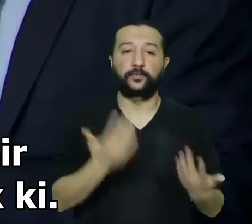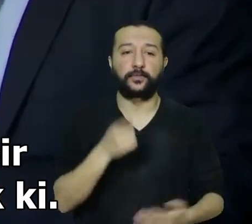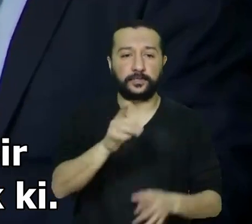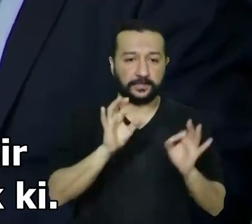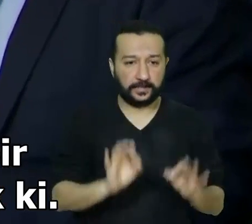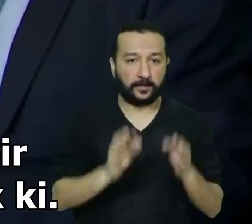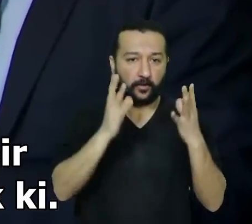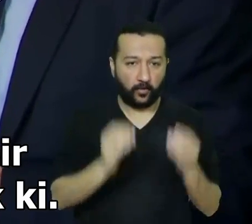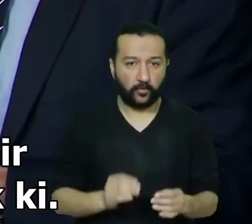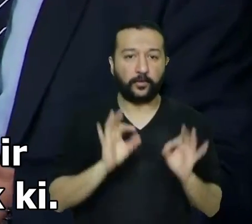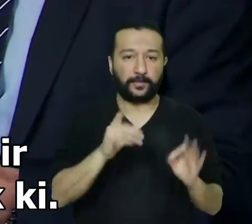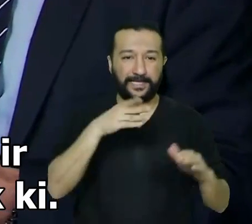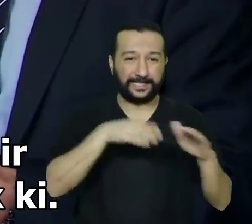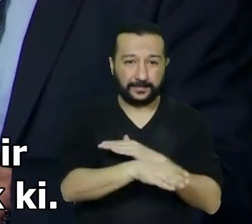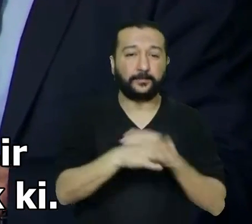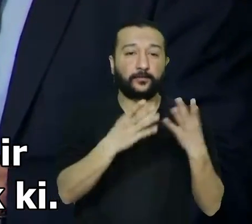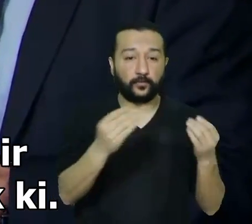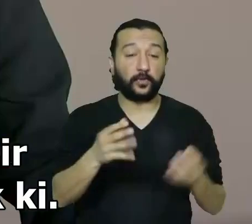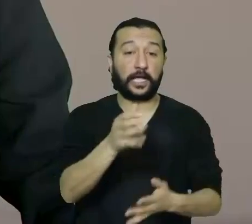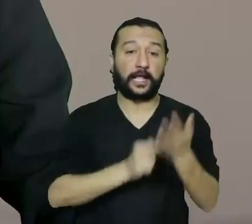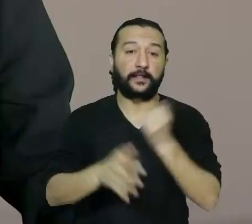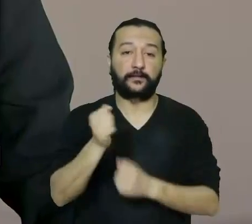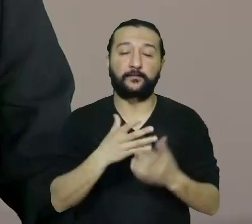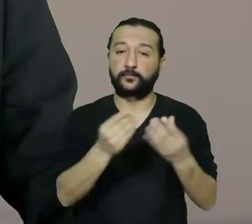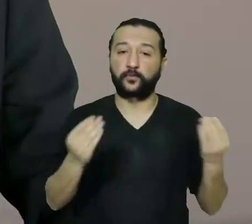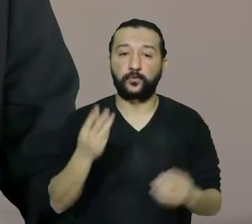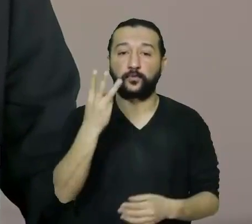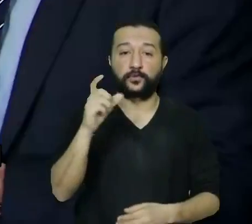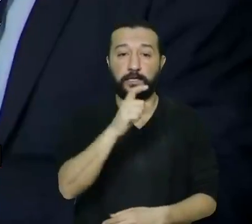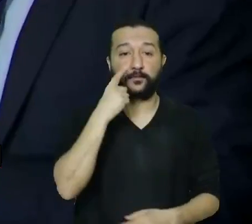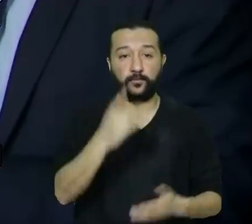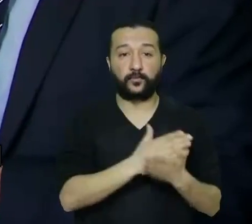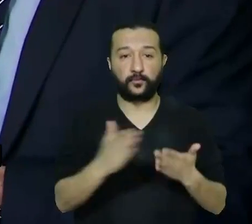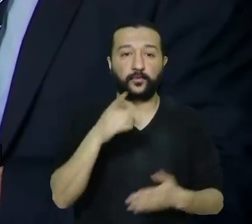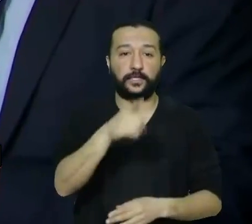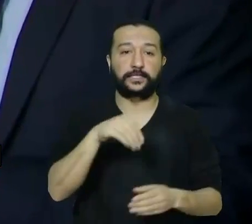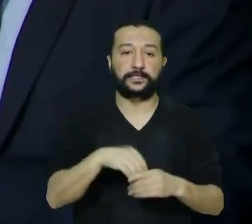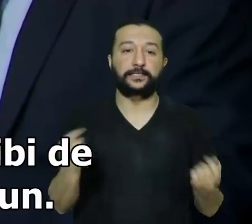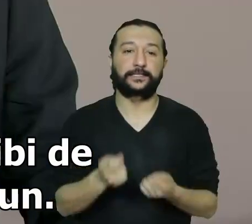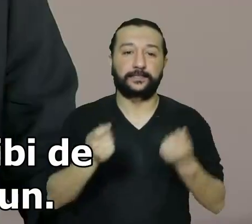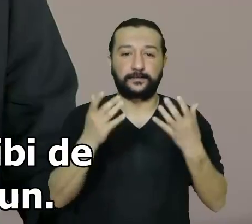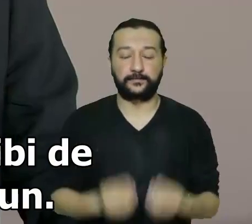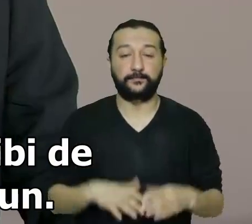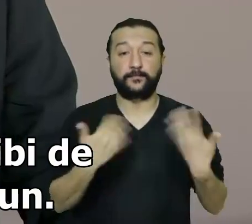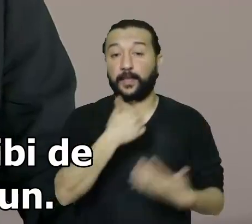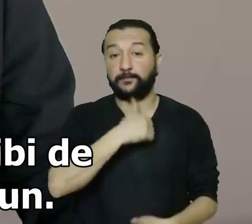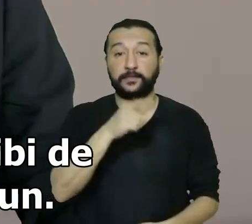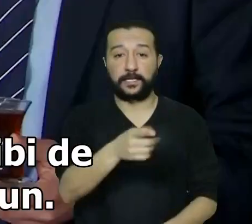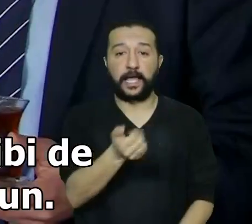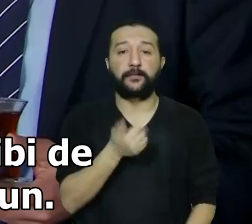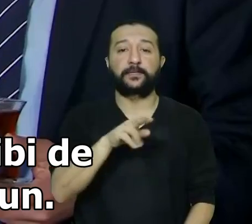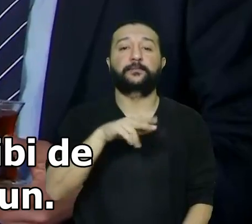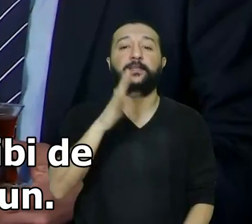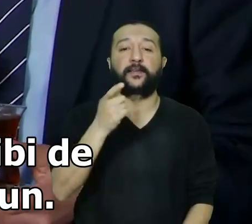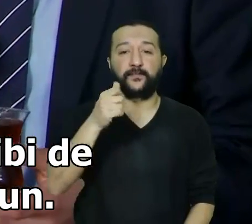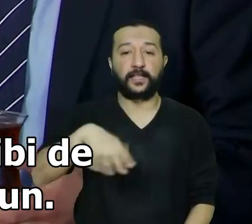Yani zaten öyle oldu Nurhan. Bir girdik, o kadar çok şey aldık ki. Yani 3 ay boyunca orası için çalışacağız. Ama abicim, alınmayacak gibi